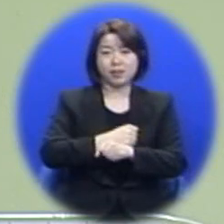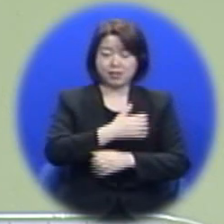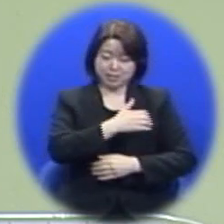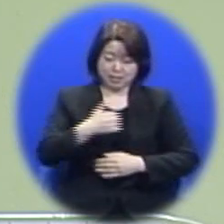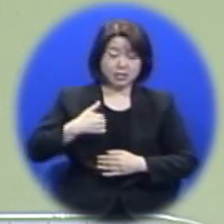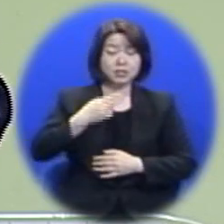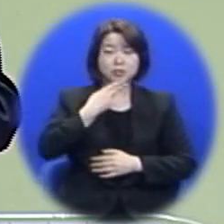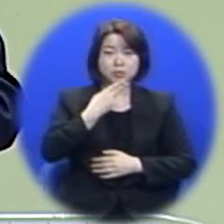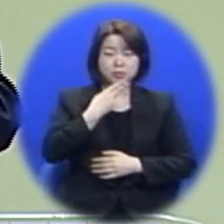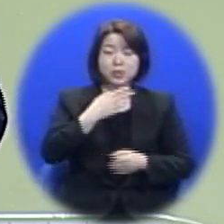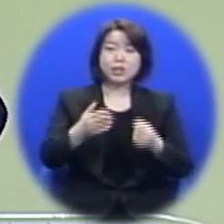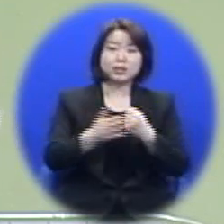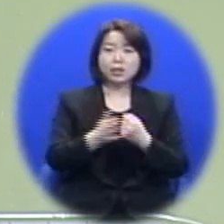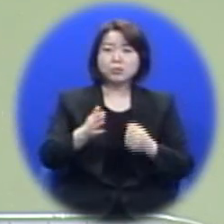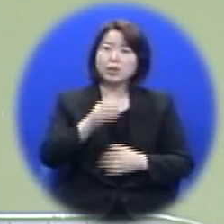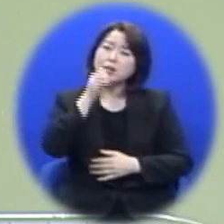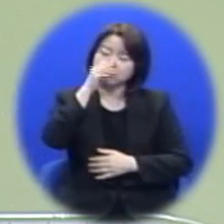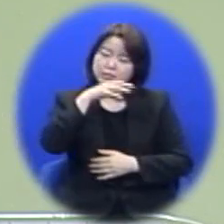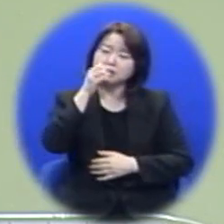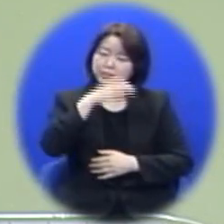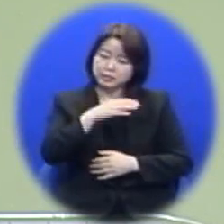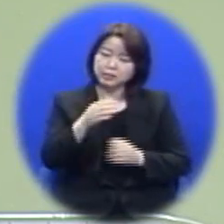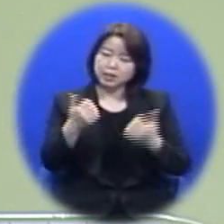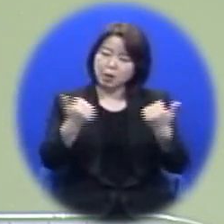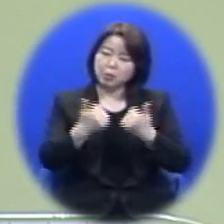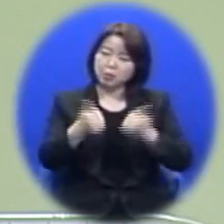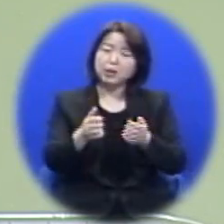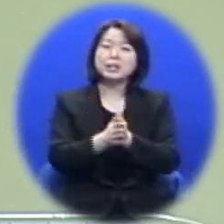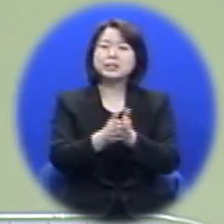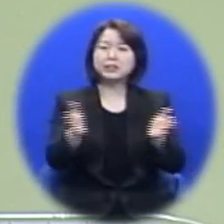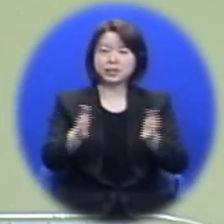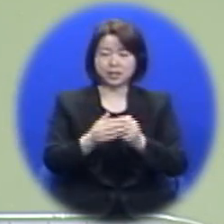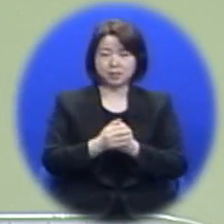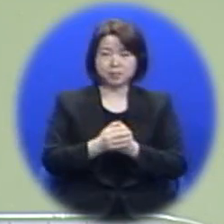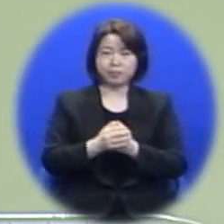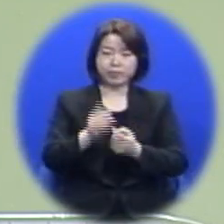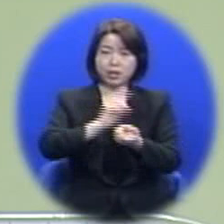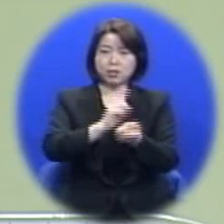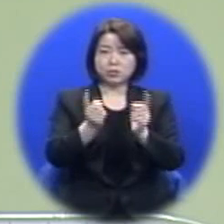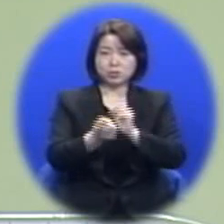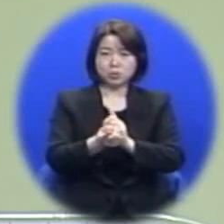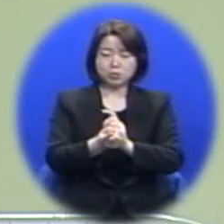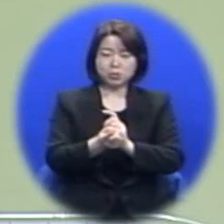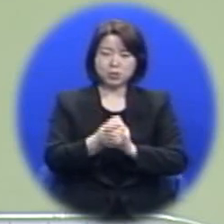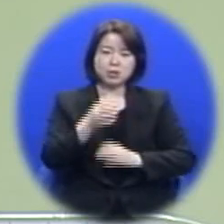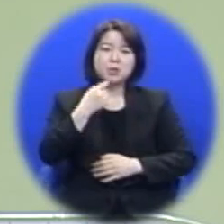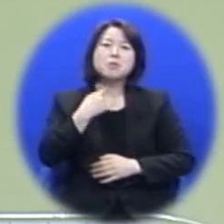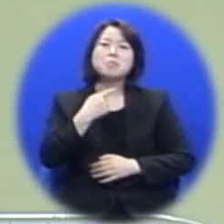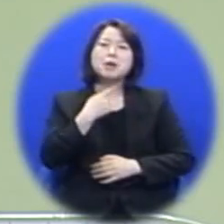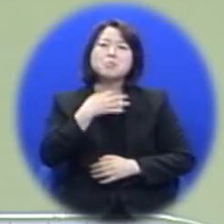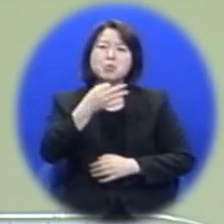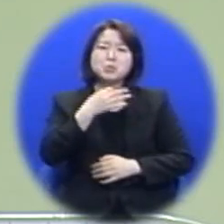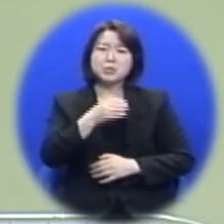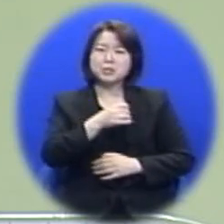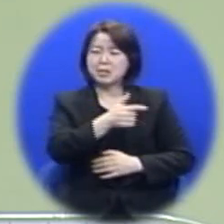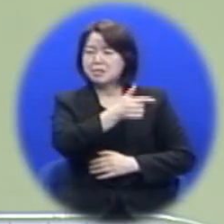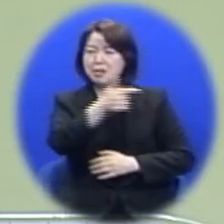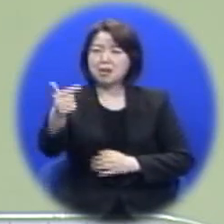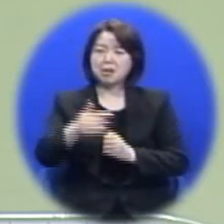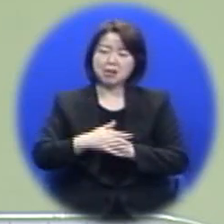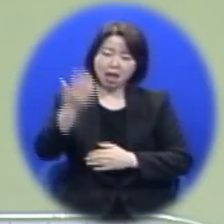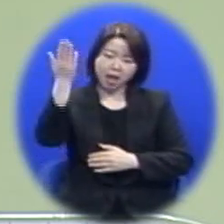그래서 그는 회의가 시작이 됐습니다 서로 소리가 커지고 지난날 이야기들이